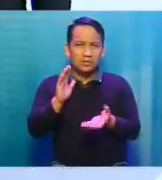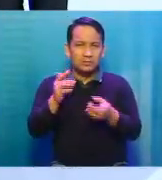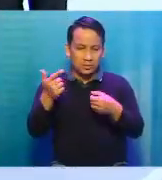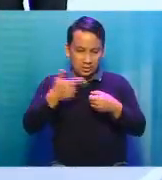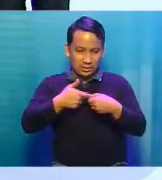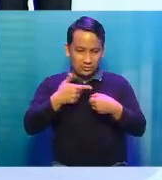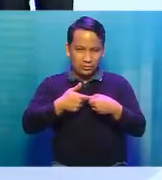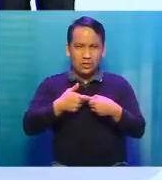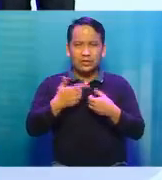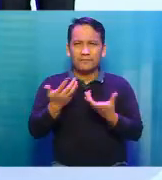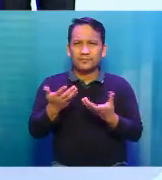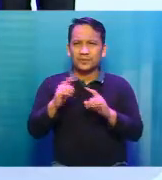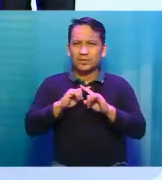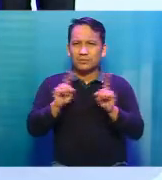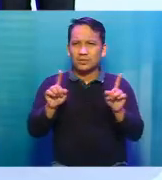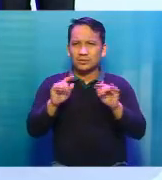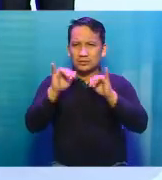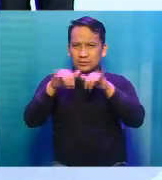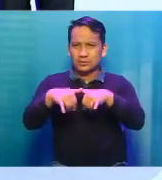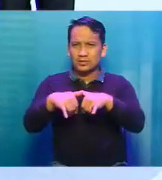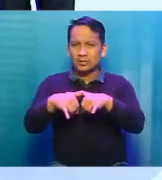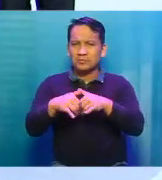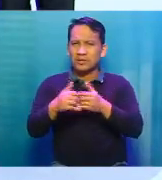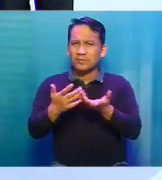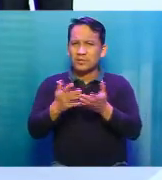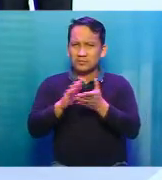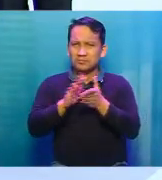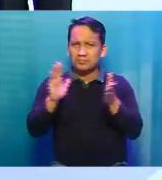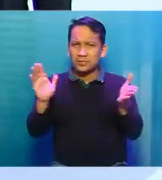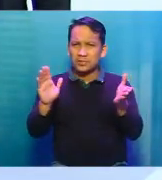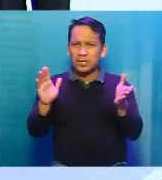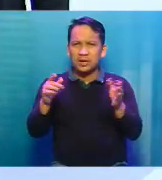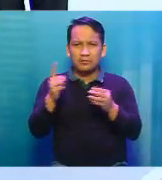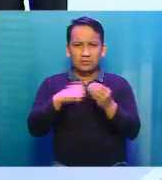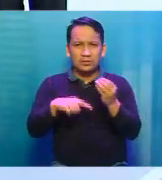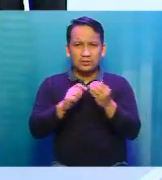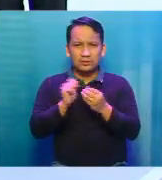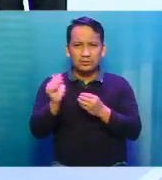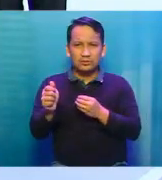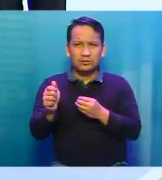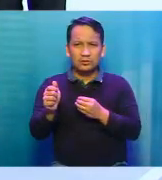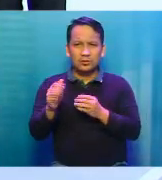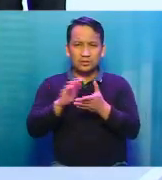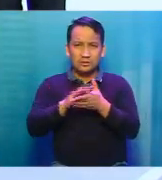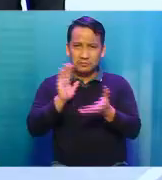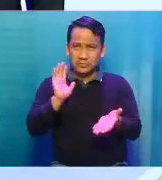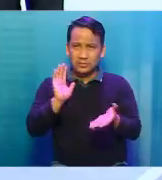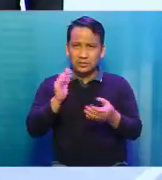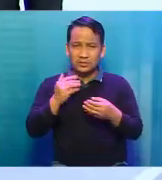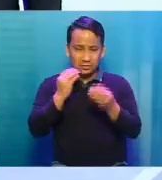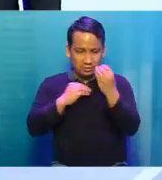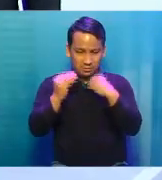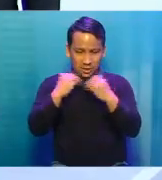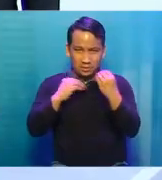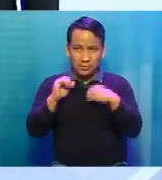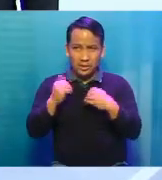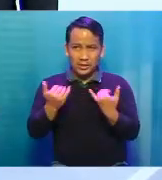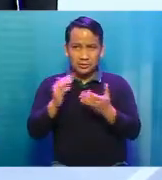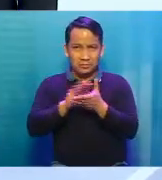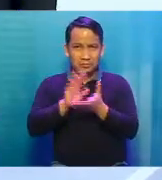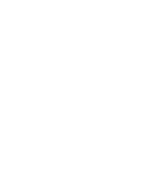ng gasolina. Pero nananatiling pinakamalaking factor ang nagmamahalang pagkain.